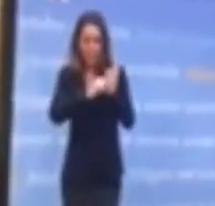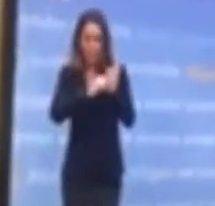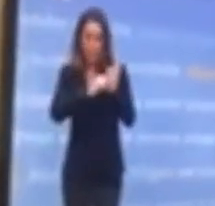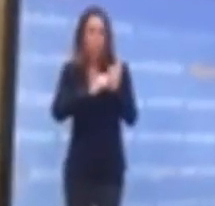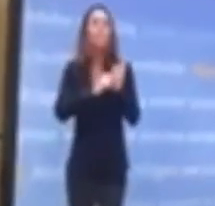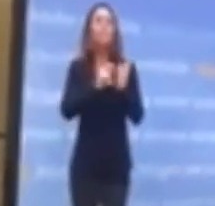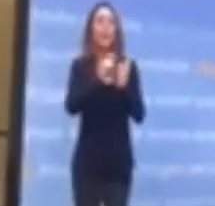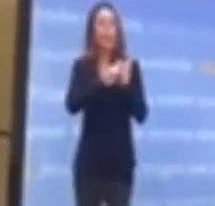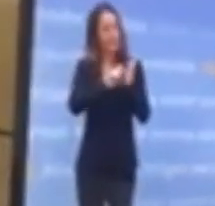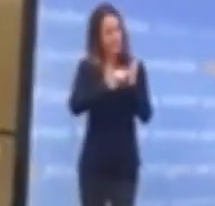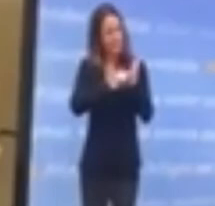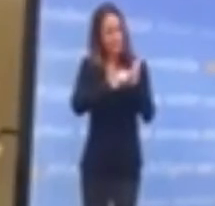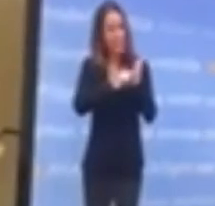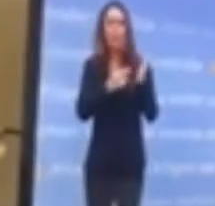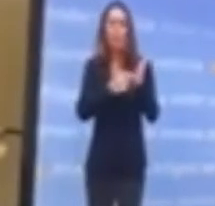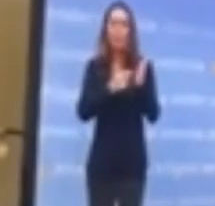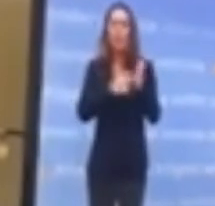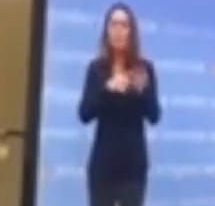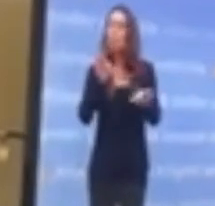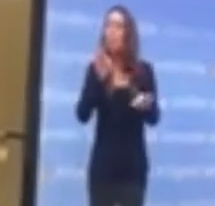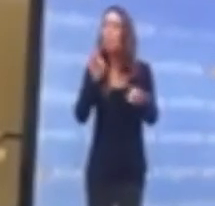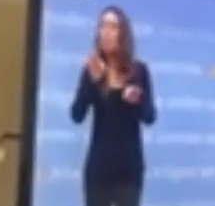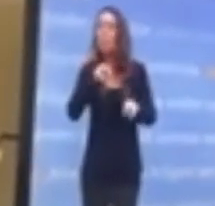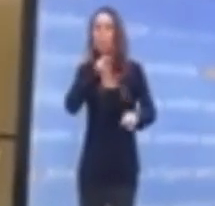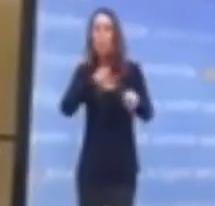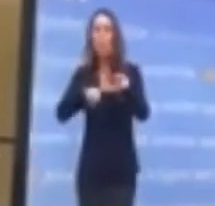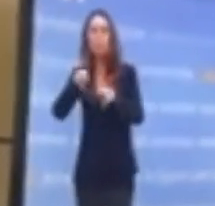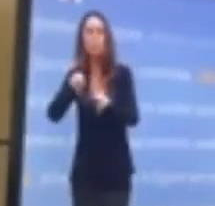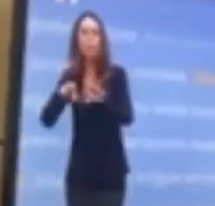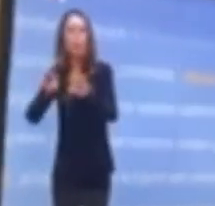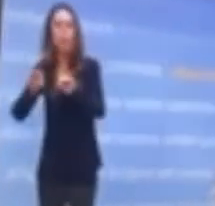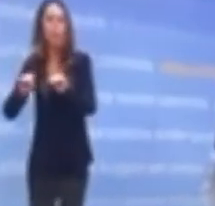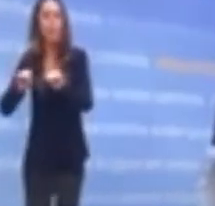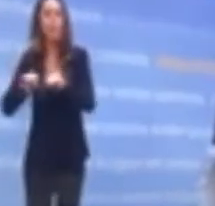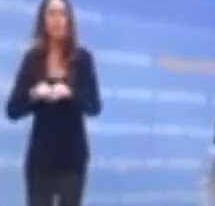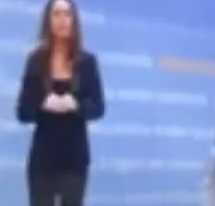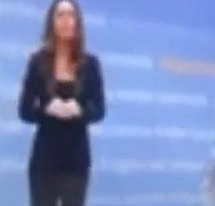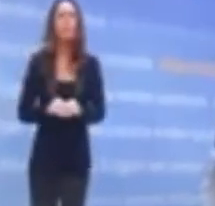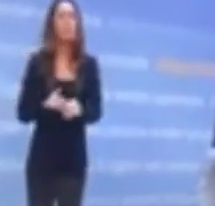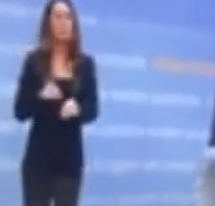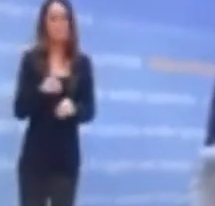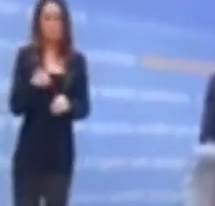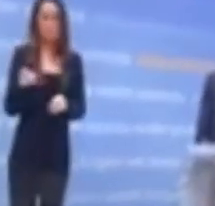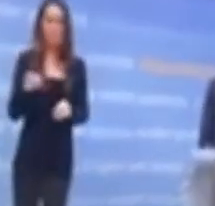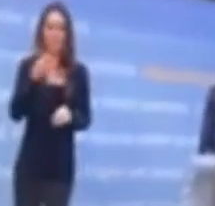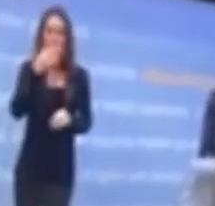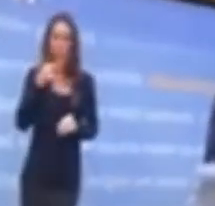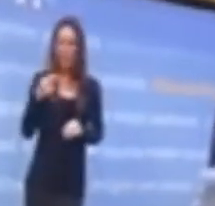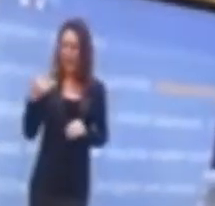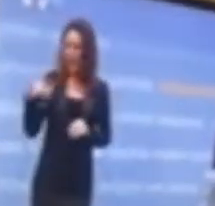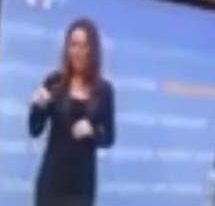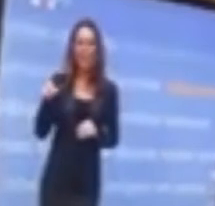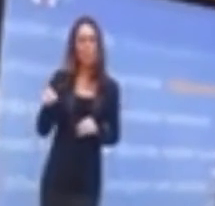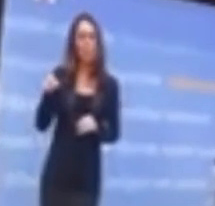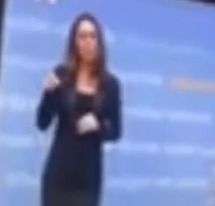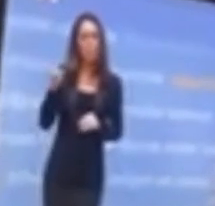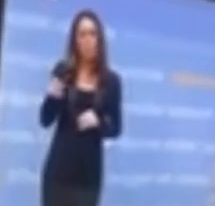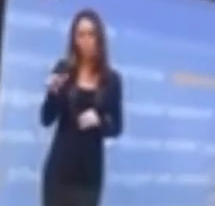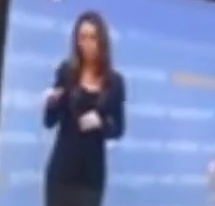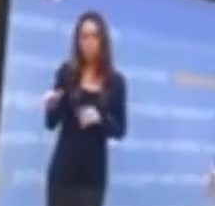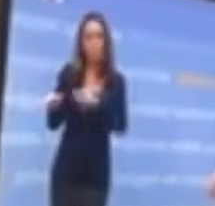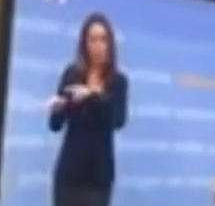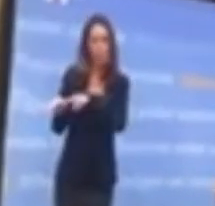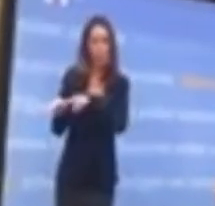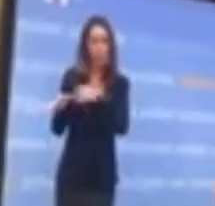gebruikt om een steekproefsgewijze controle te doen. Als je dan niet bent op het adres waar je hoort te zijn, omdat